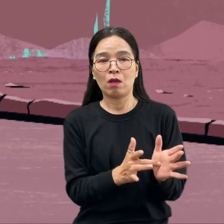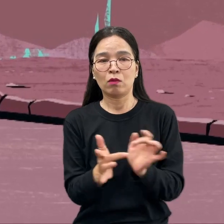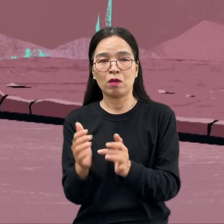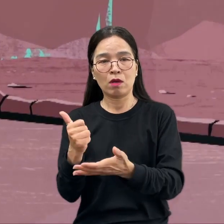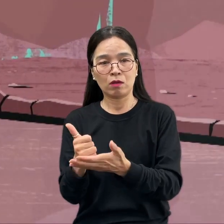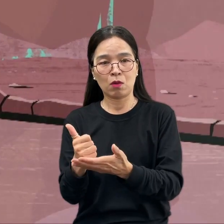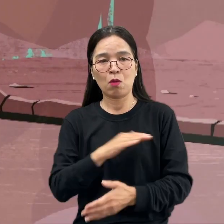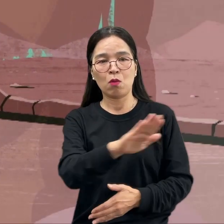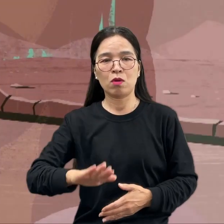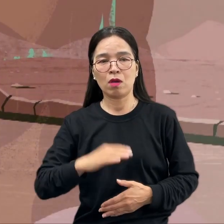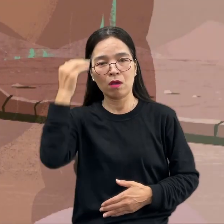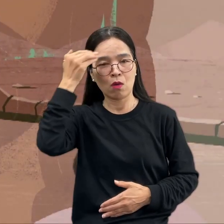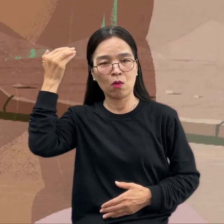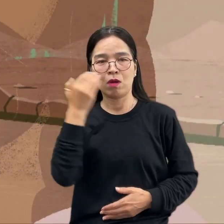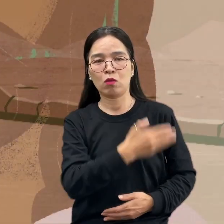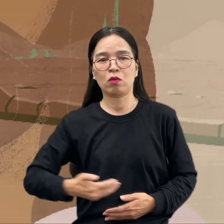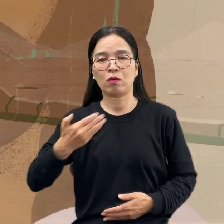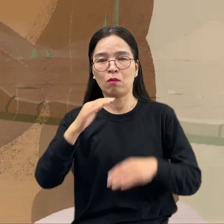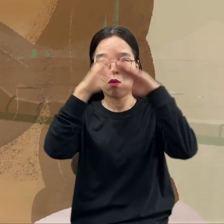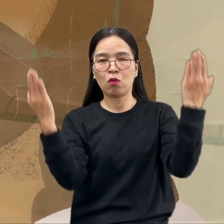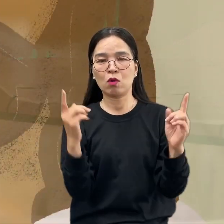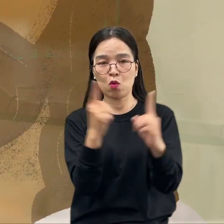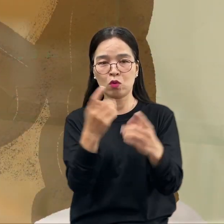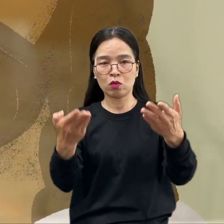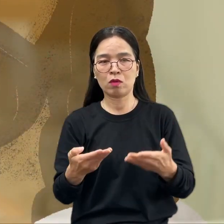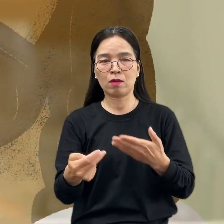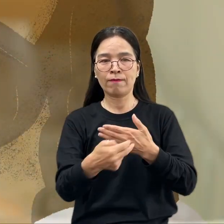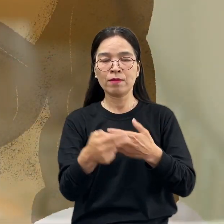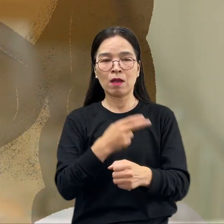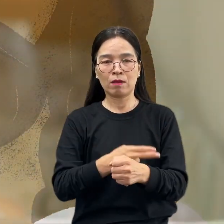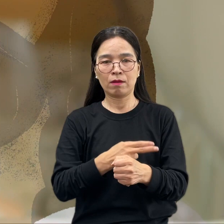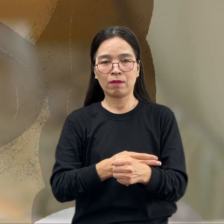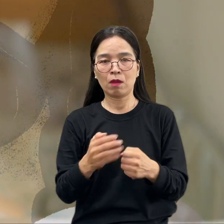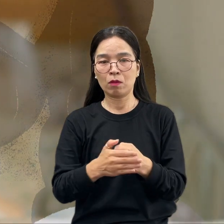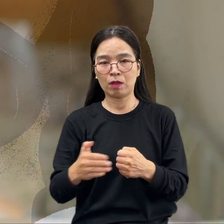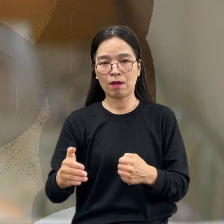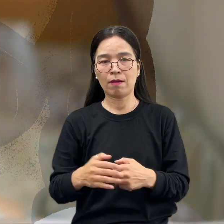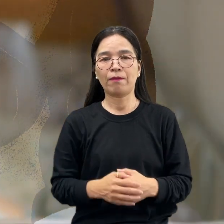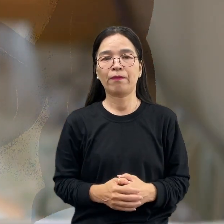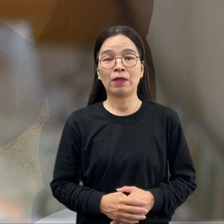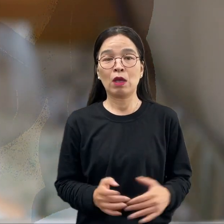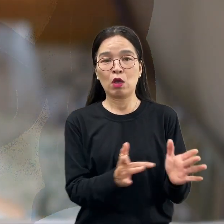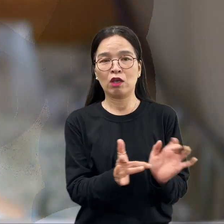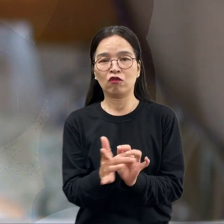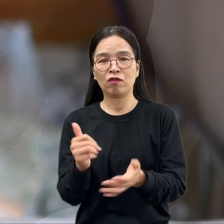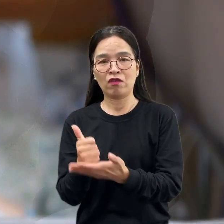주셨습니다. 그분께서는 우리의 영혼과 육신 모두를 고쳐주시는 의사이시기